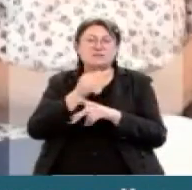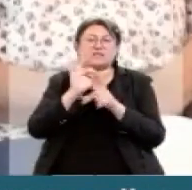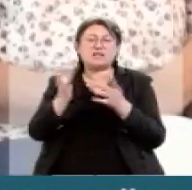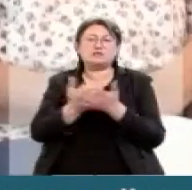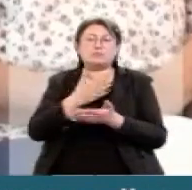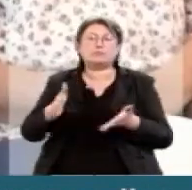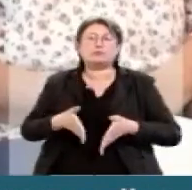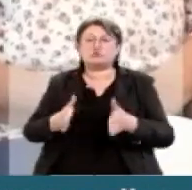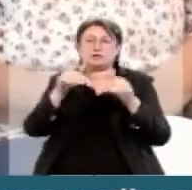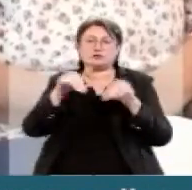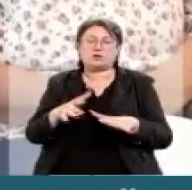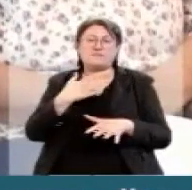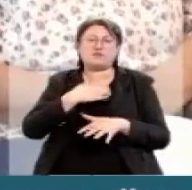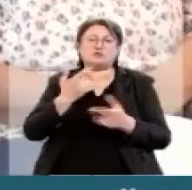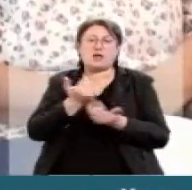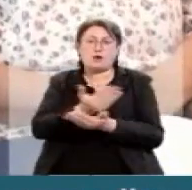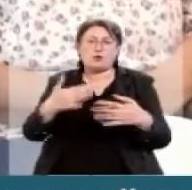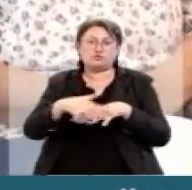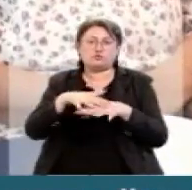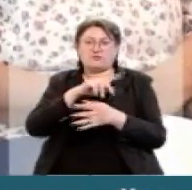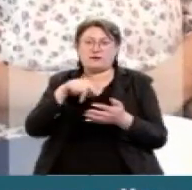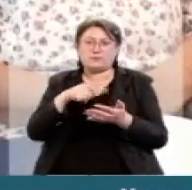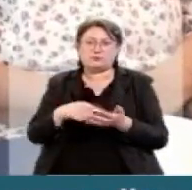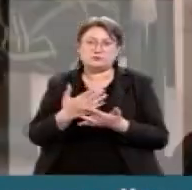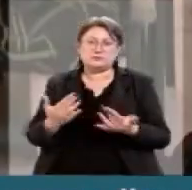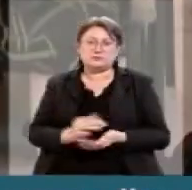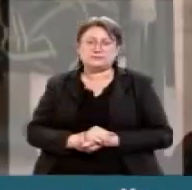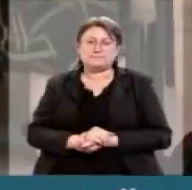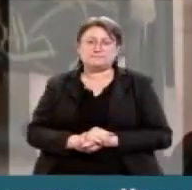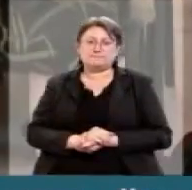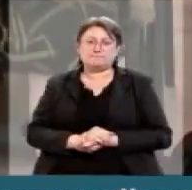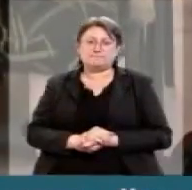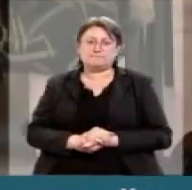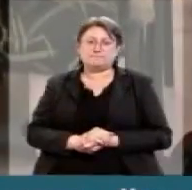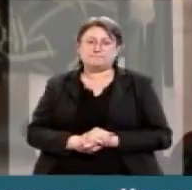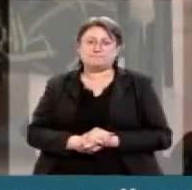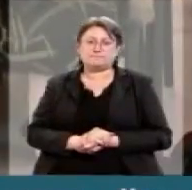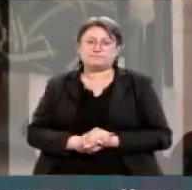пути решения важных для общества вопросов. Айдана Папанина, Олжас Есенжигитов, телеканал Костанай.